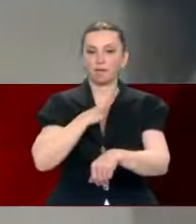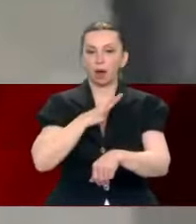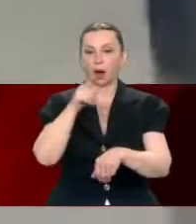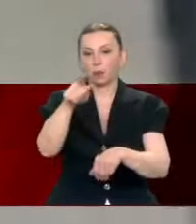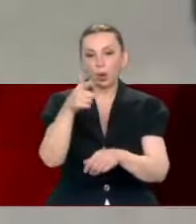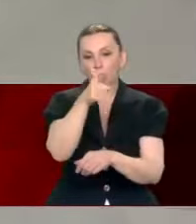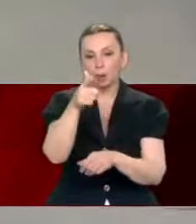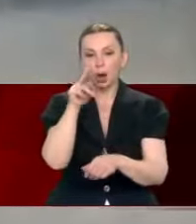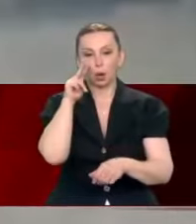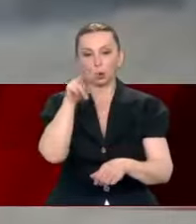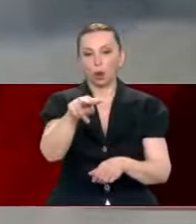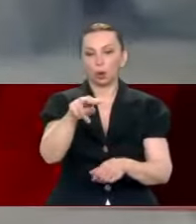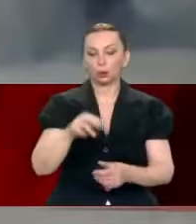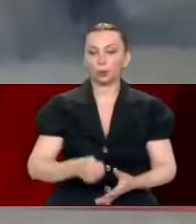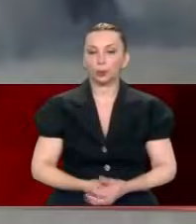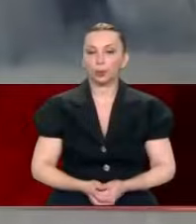yansıdı mağdurların kamerasına.